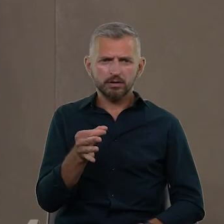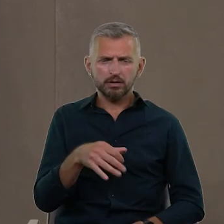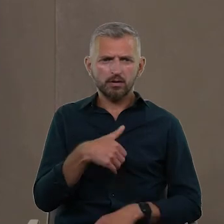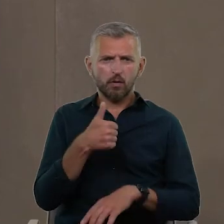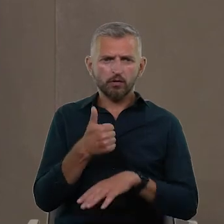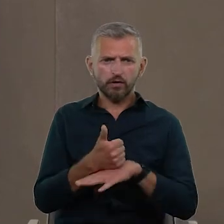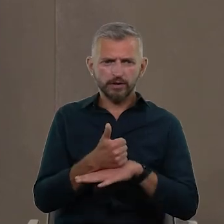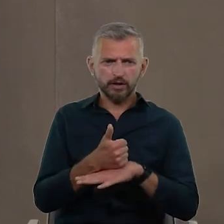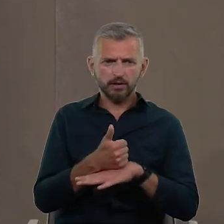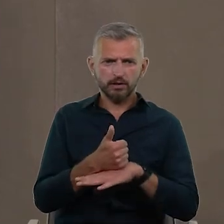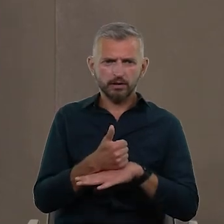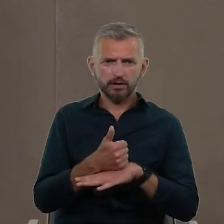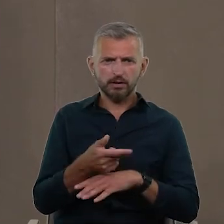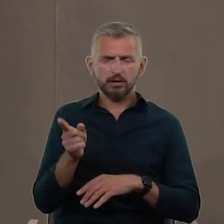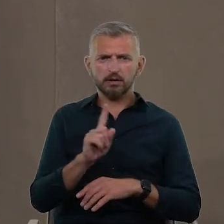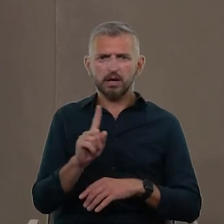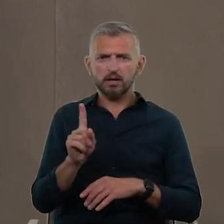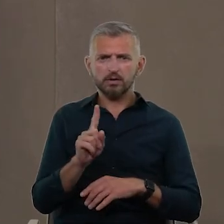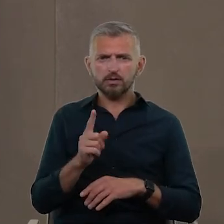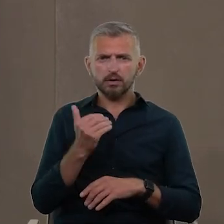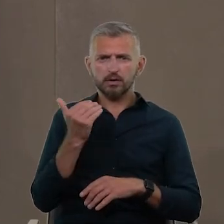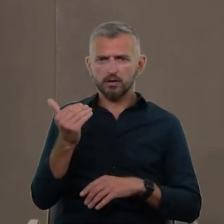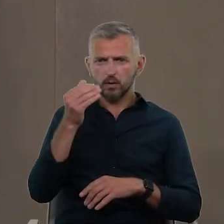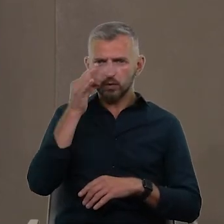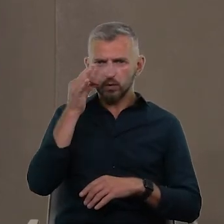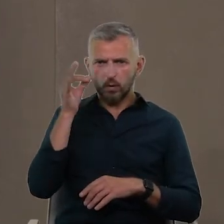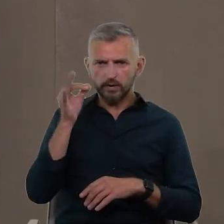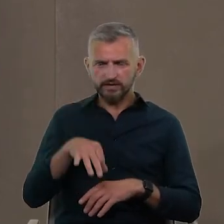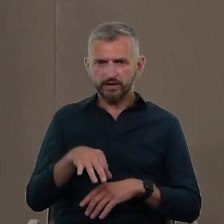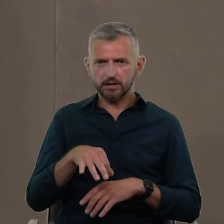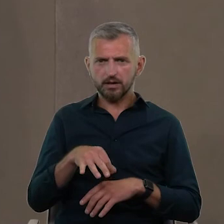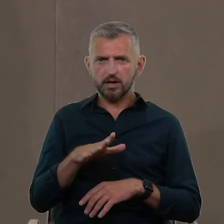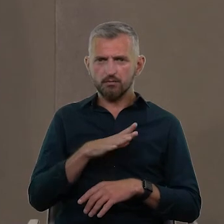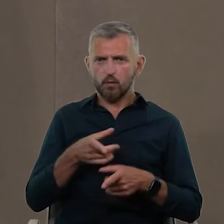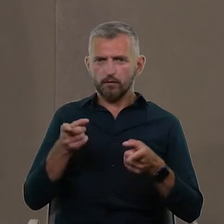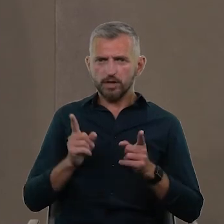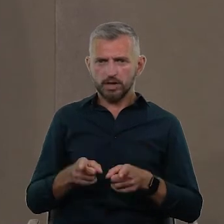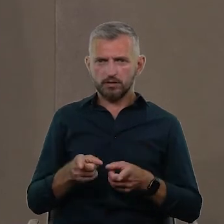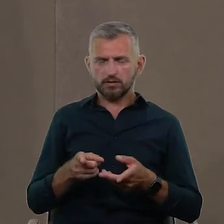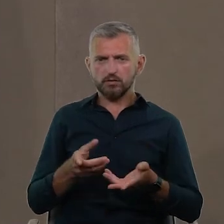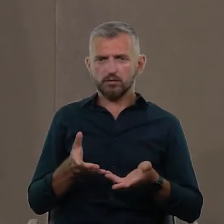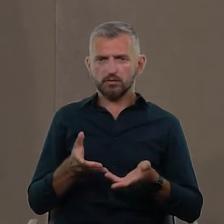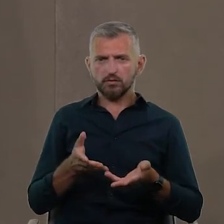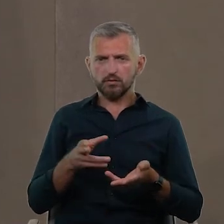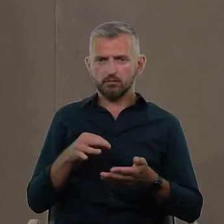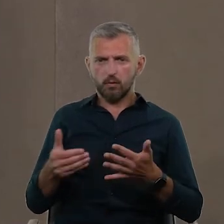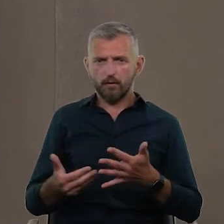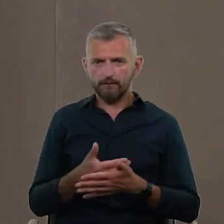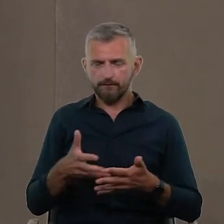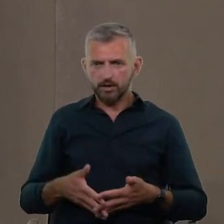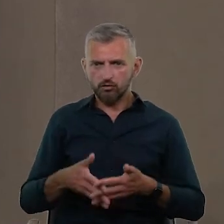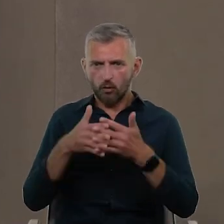основне. Те, що їх досвід був дійсно теж по відновленню і